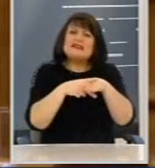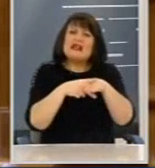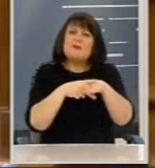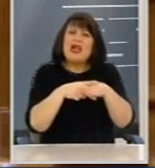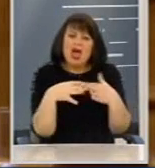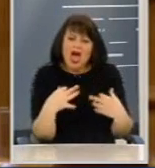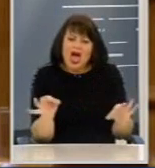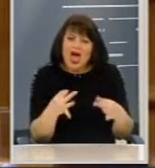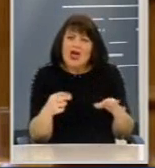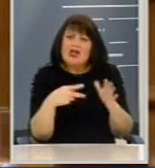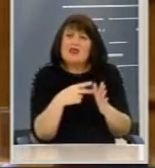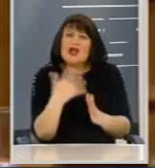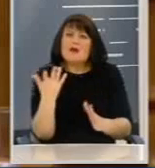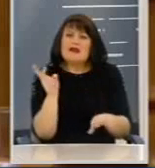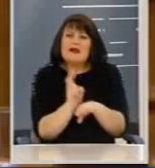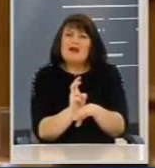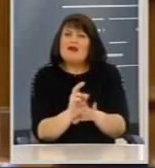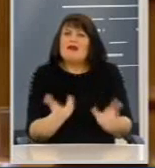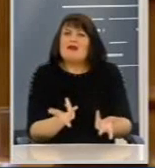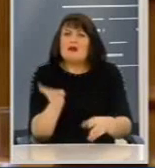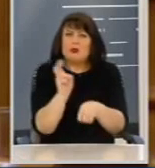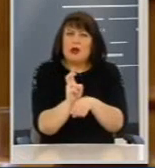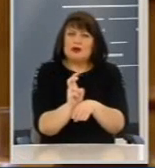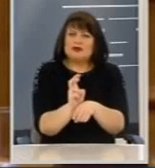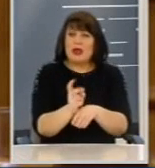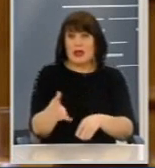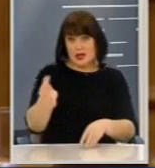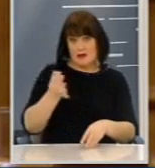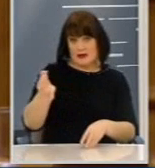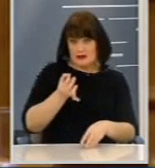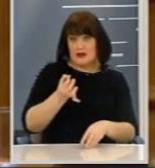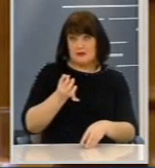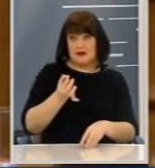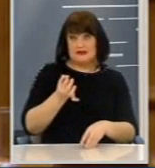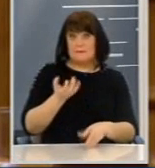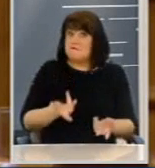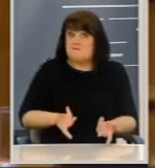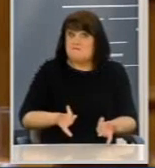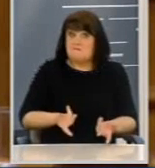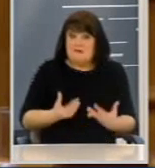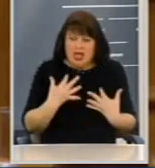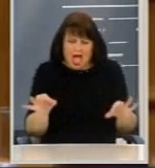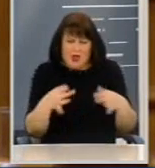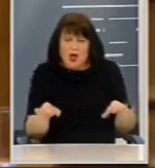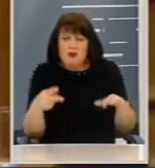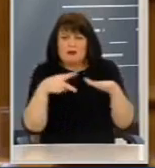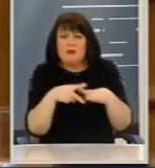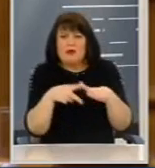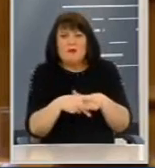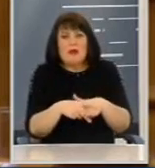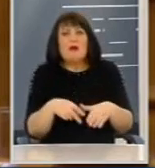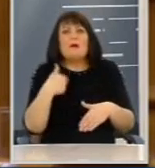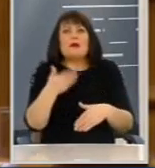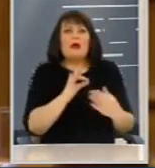2015 άδεια, ενώ επρόκειτο να έχουμε πλεώνασμα? Είχαμε πολύ πολύ μικρότερο και ουσιαστικά άδεια ταμεία και οδηγηθήκαμε σε αυτή την περιπέτεια.